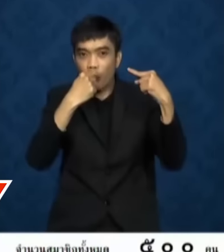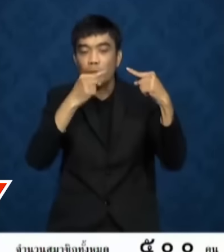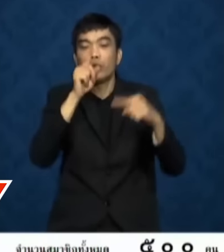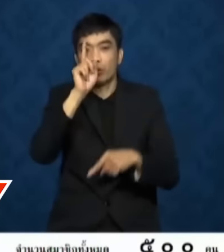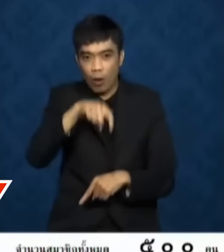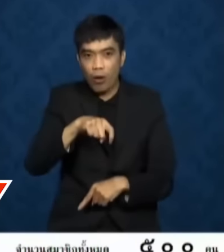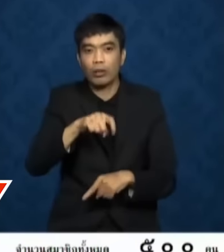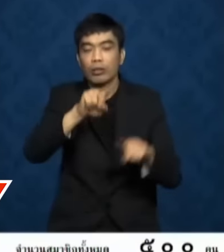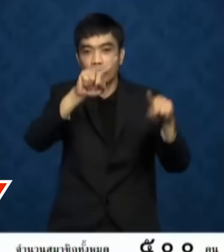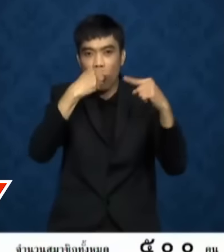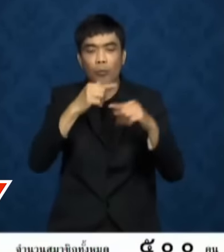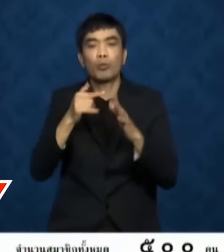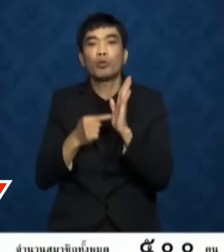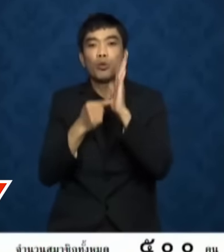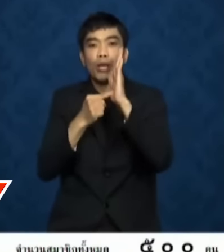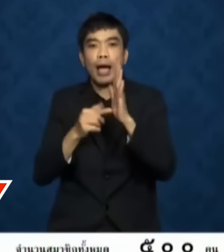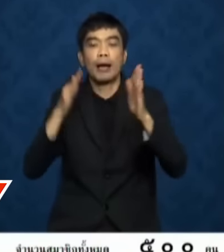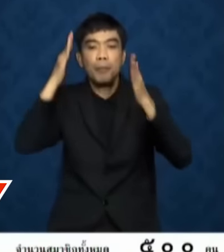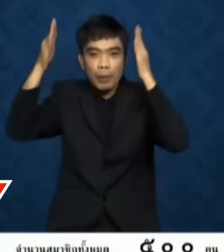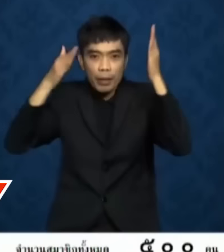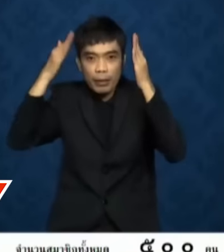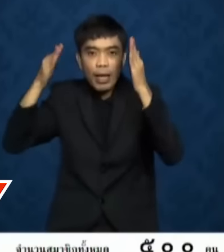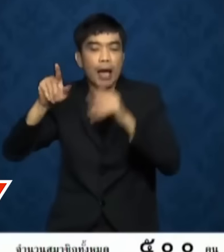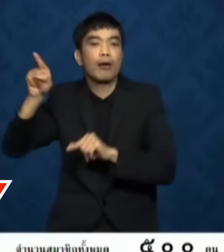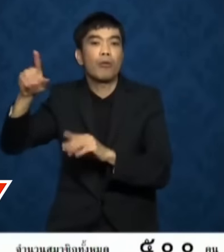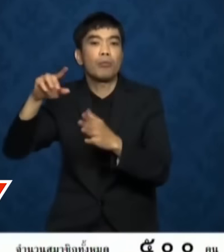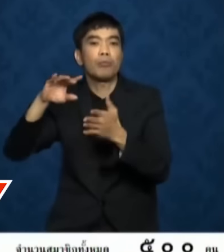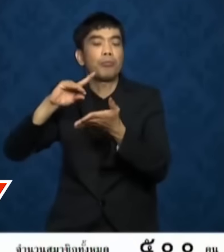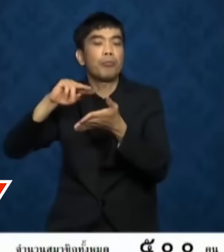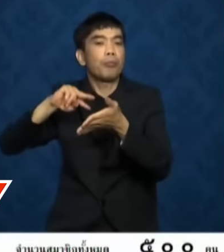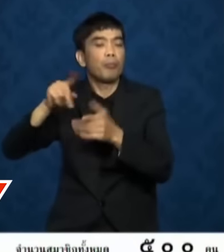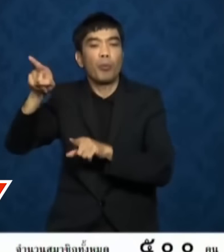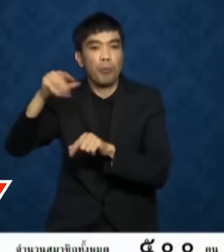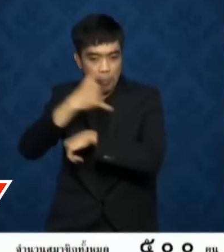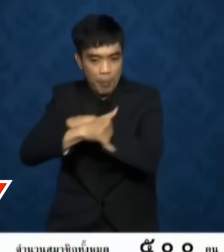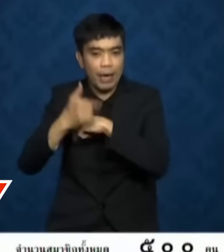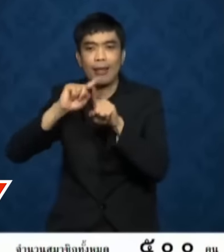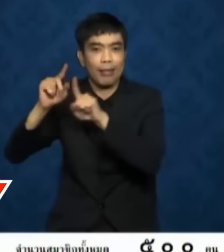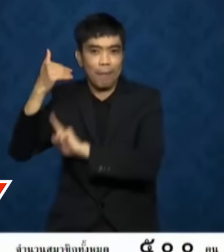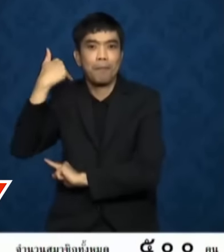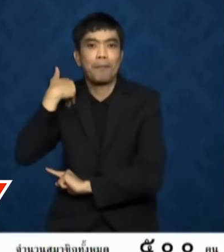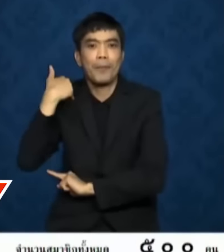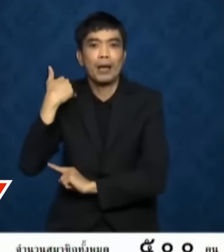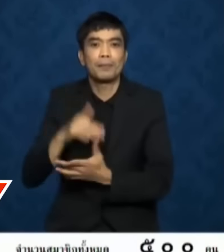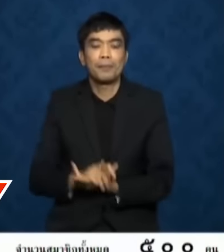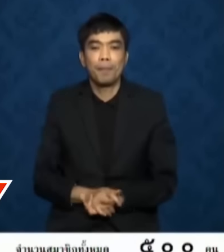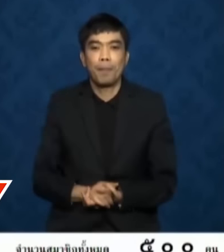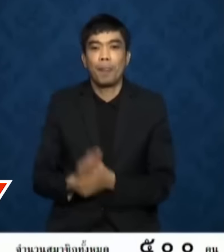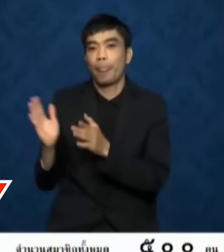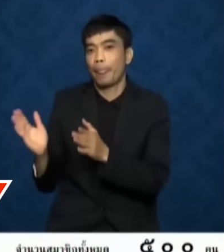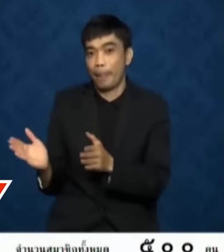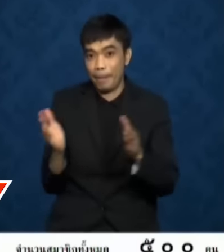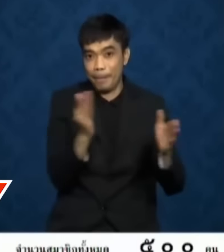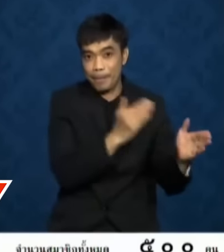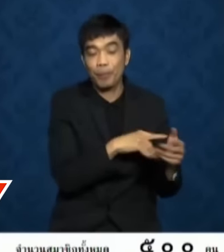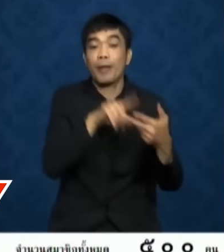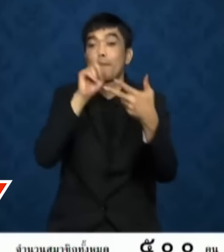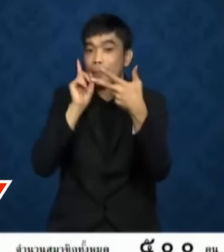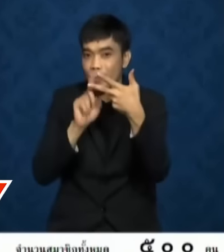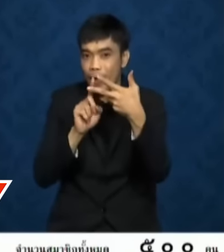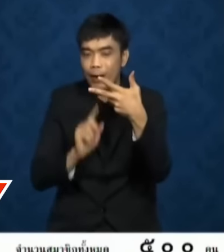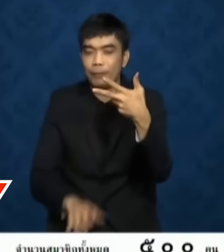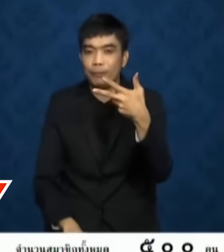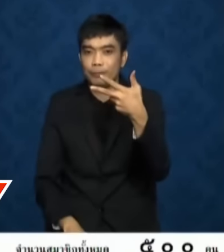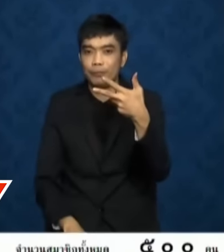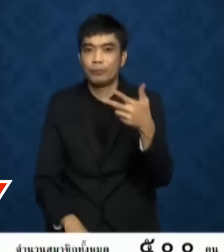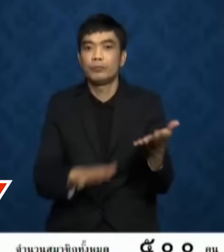ก็ดีอย่างเช่นที่มาเลเซียหรือเดนมาร์กเป็นต้นส่วนพื้นที่ประเทศประเภทที่3ครับท่านประธานที่เราควรจะเปิดคือการเปิดพื้น